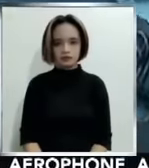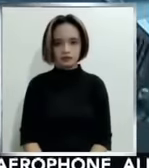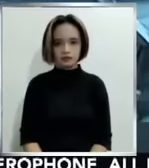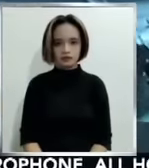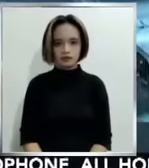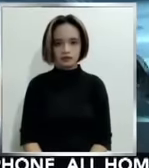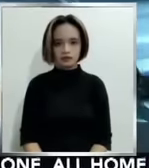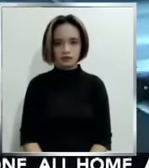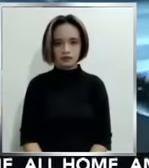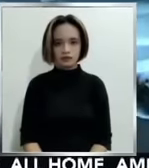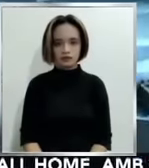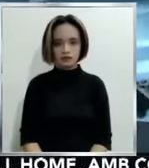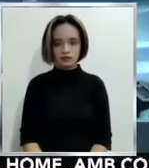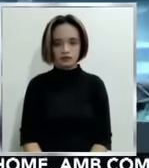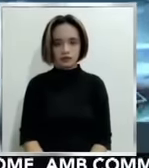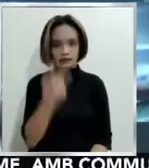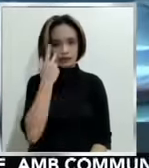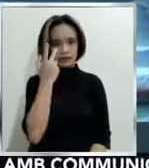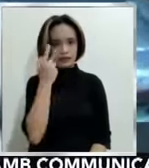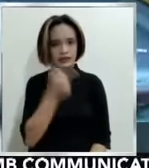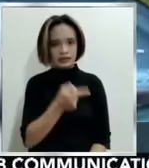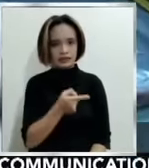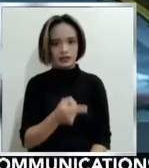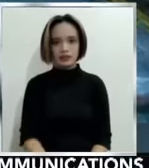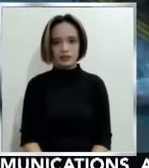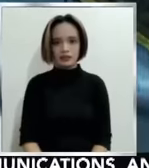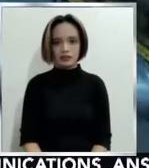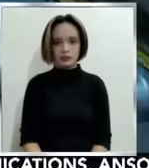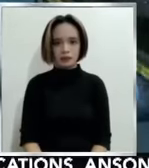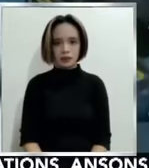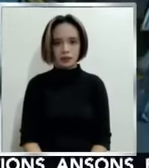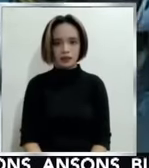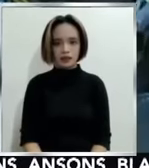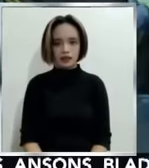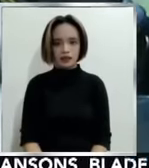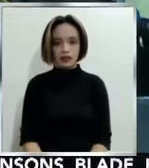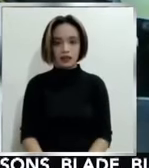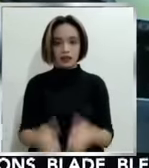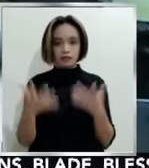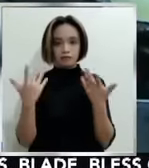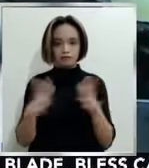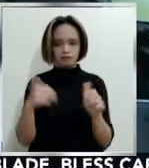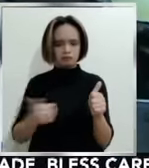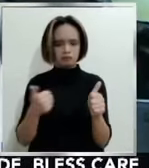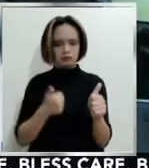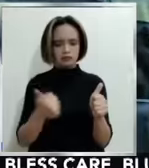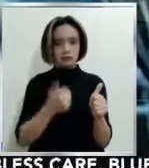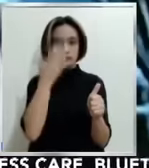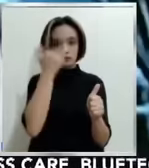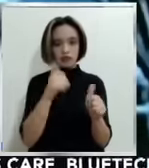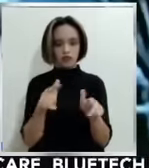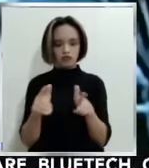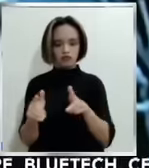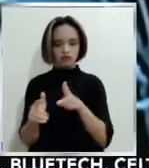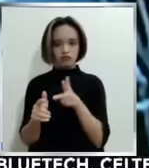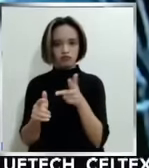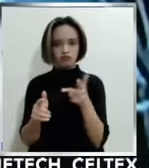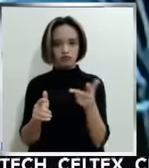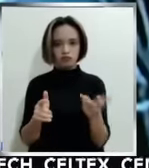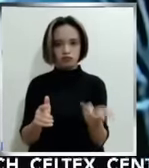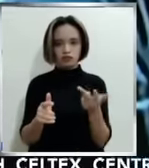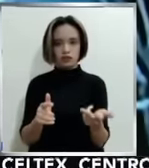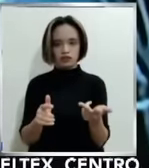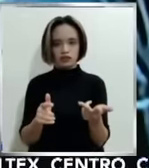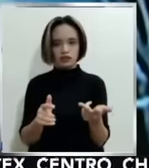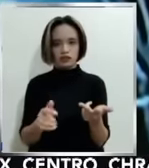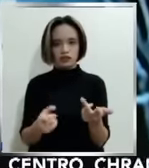Yun, dahila! Sa pagtatapos ng habulan dahil sa pagsemplang na ito, patong-patong ang